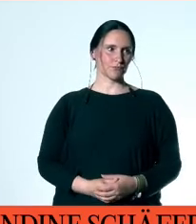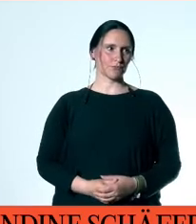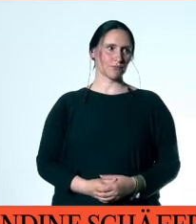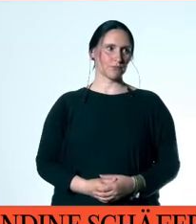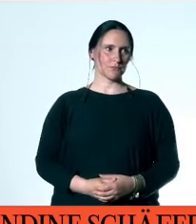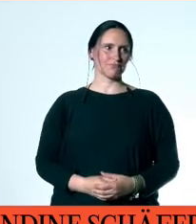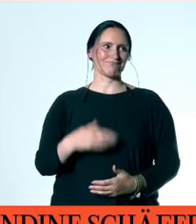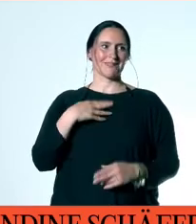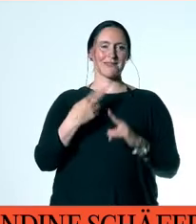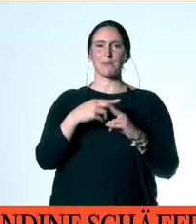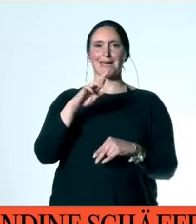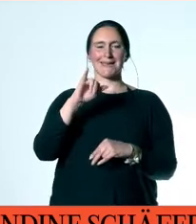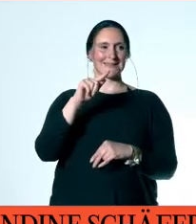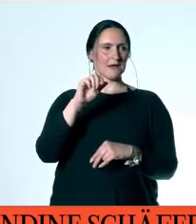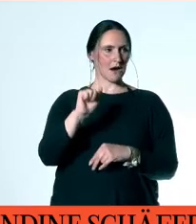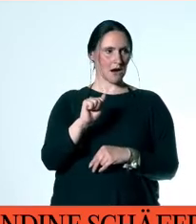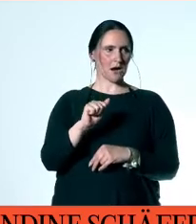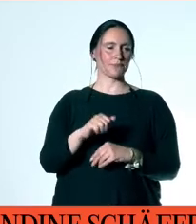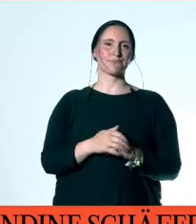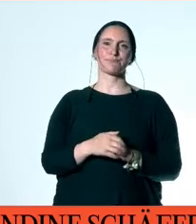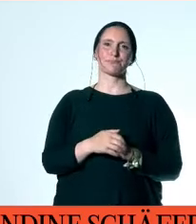Me llamo Rita Bermúdez.